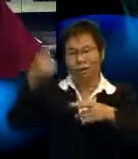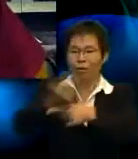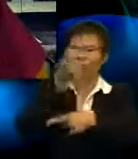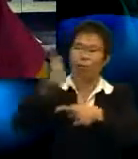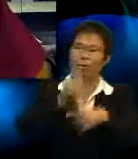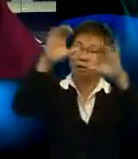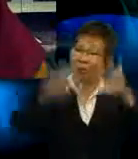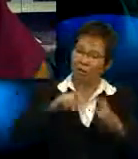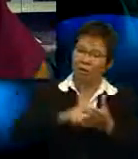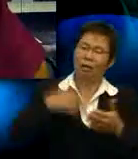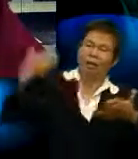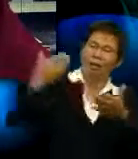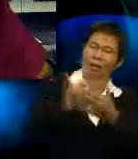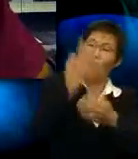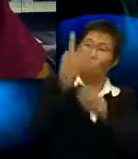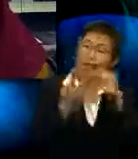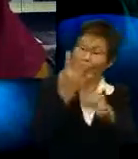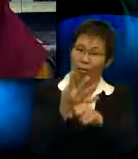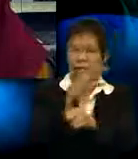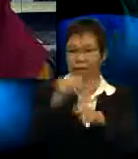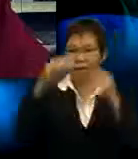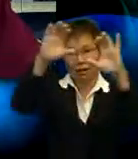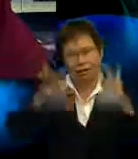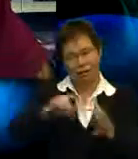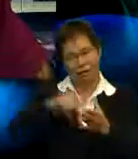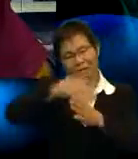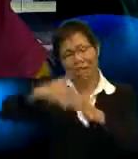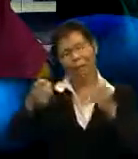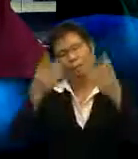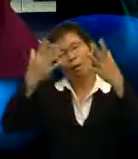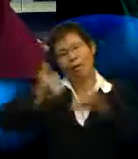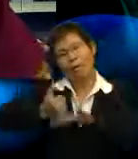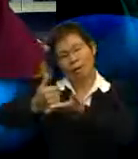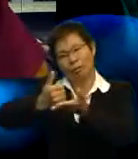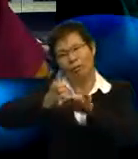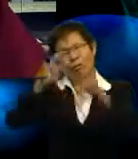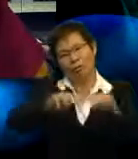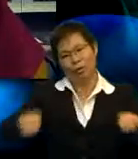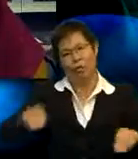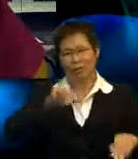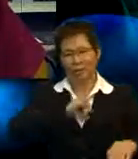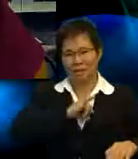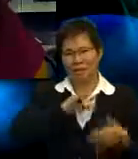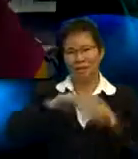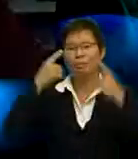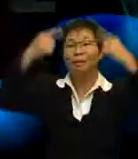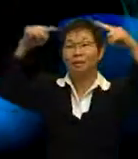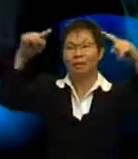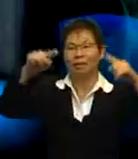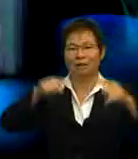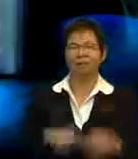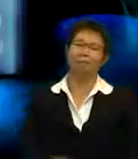ini hampir 4 tahun. Dan kaedah ini telah banyak membantu murid-murid saya mencapai kecemerlangan.